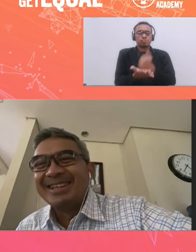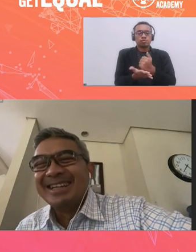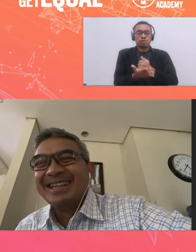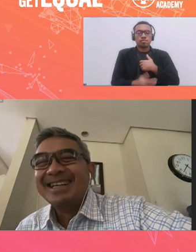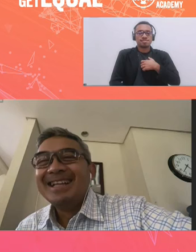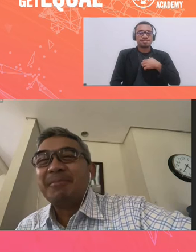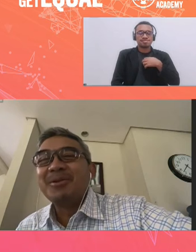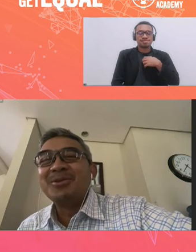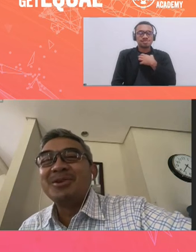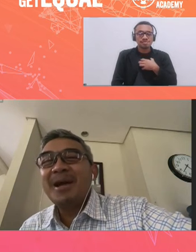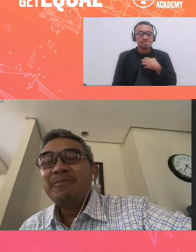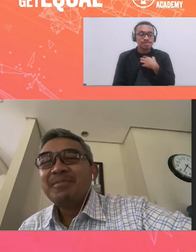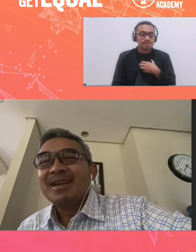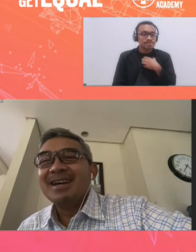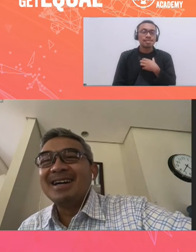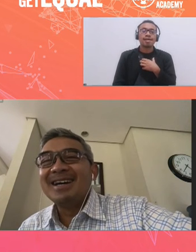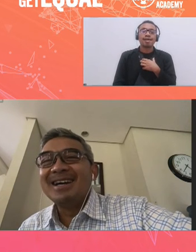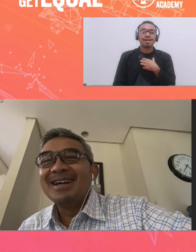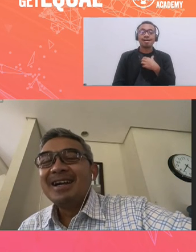itu tuh. Tapi untunglah